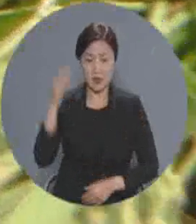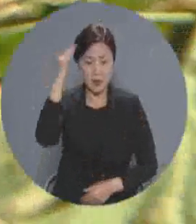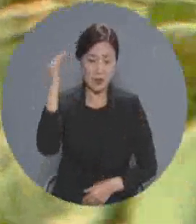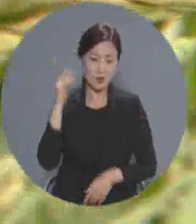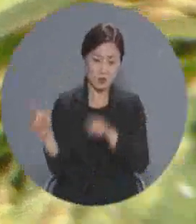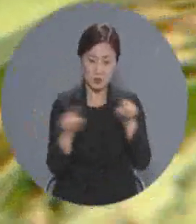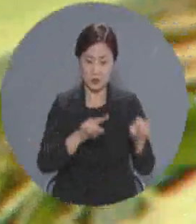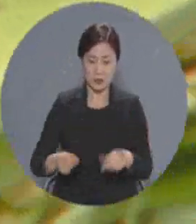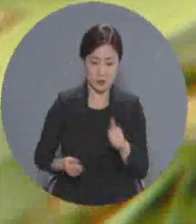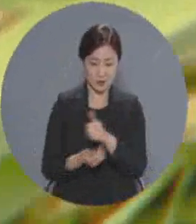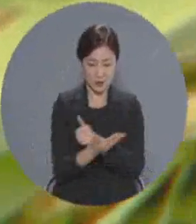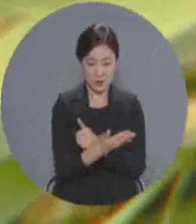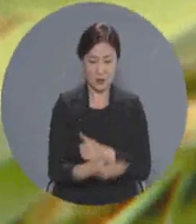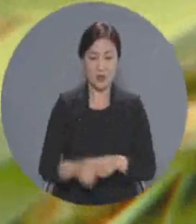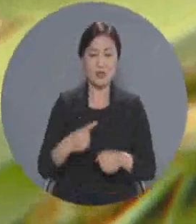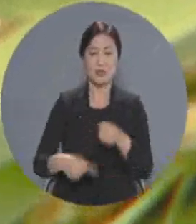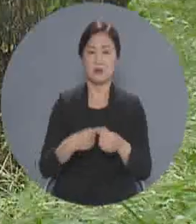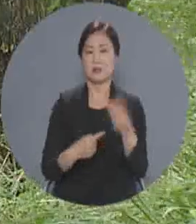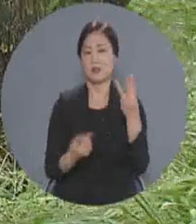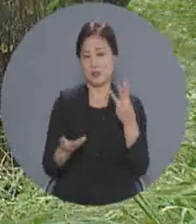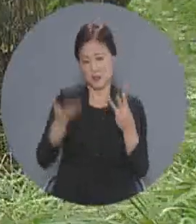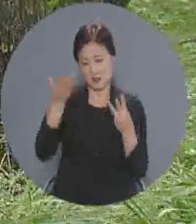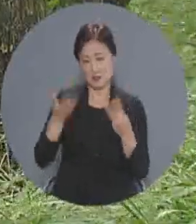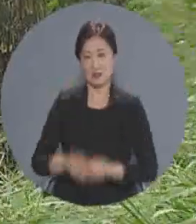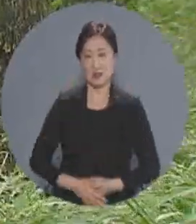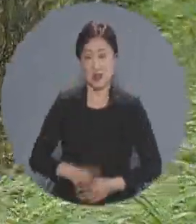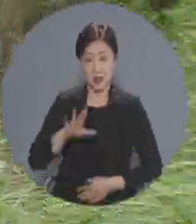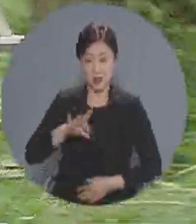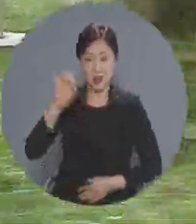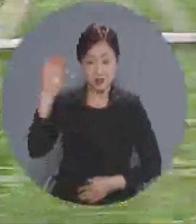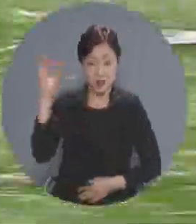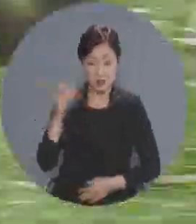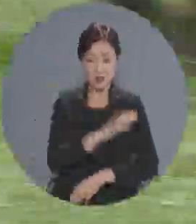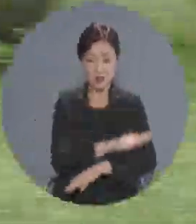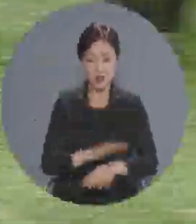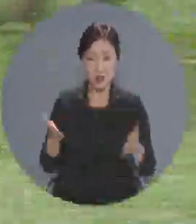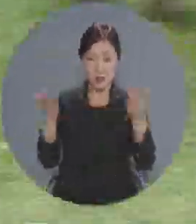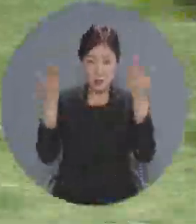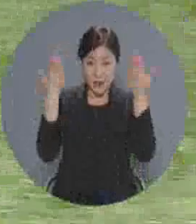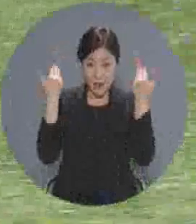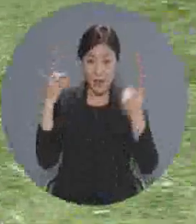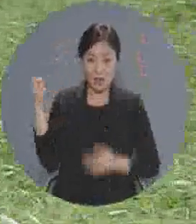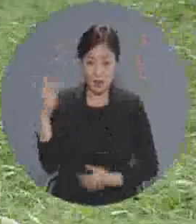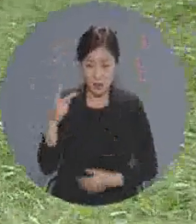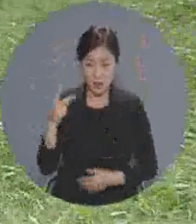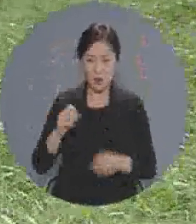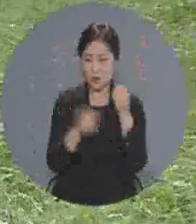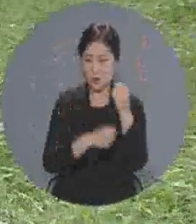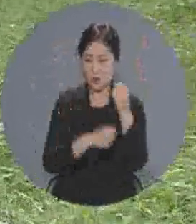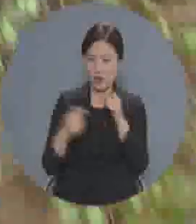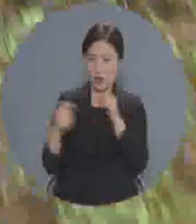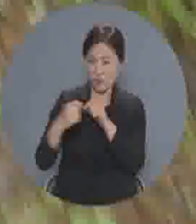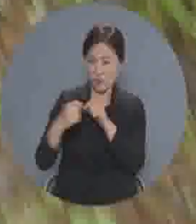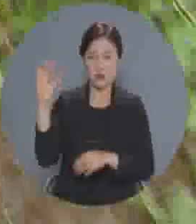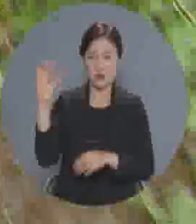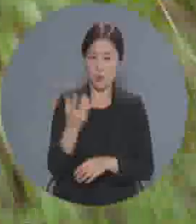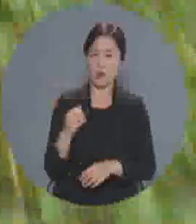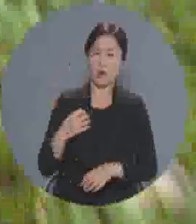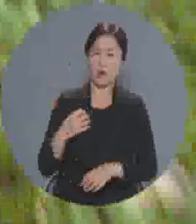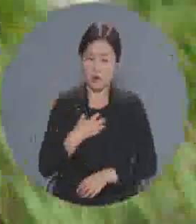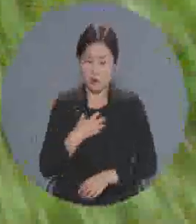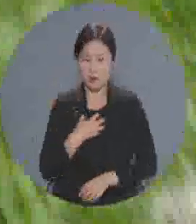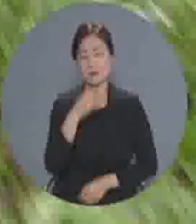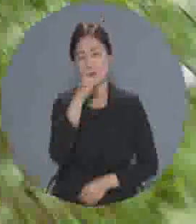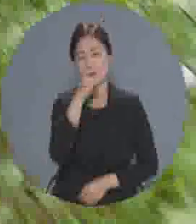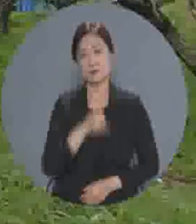영향을 주는 태풍은 해마다 3개 이상. 첫 태풍을 어렵게 버텨낸 농민들은 수확기에 더 이상의 피해가 발생하지 않기를